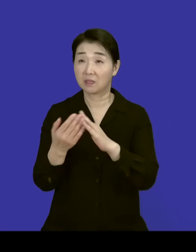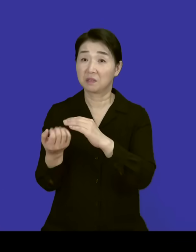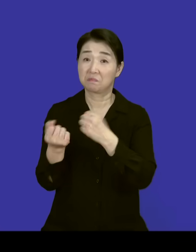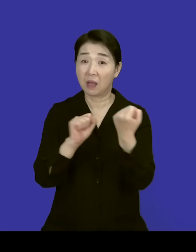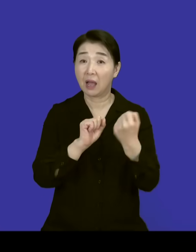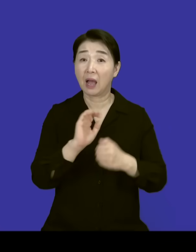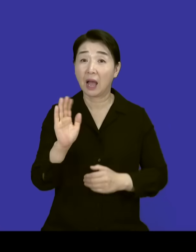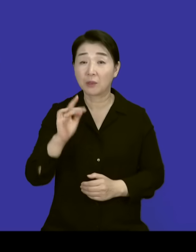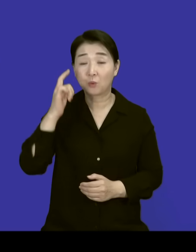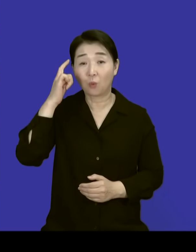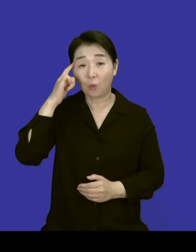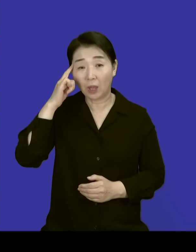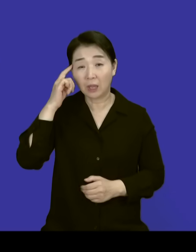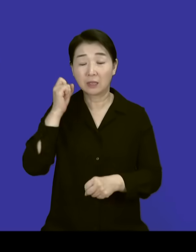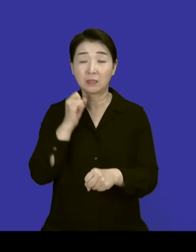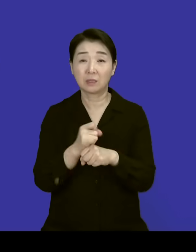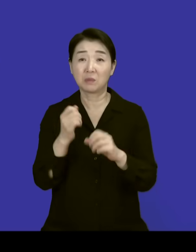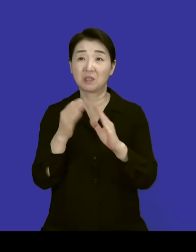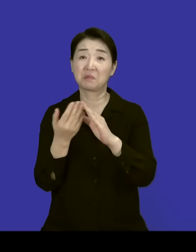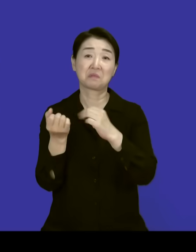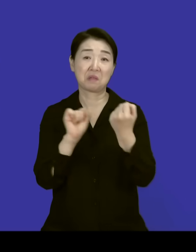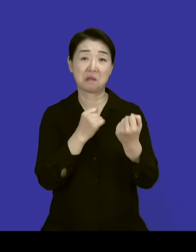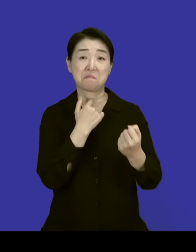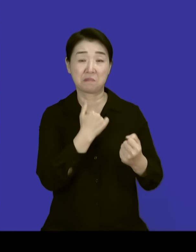전에 뭐 중학교 때도 이미 뭐 하고 나갔으니까. 그랬으니까. 근데